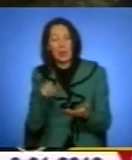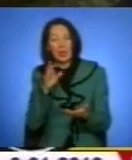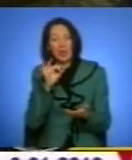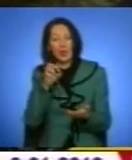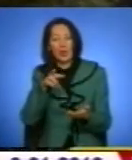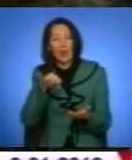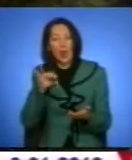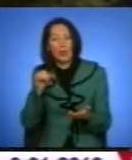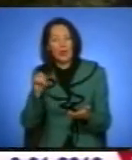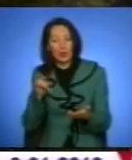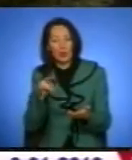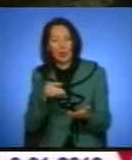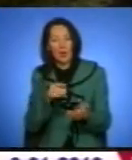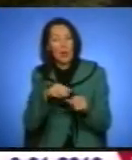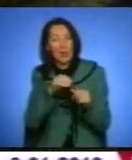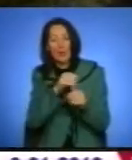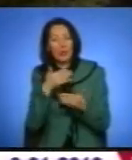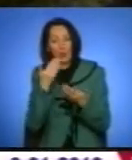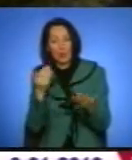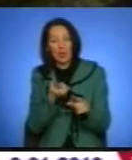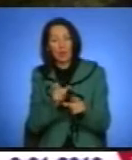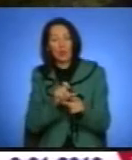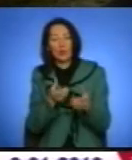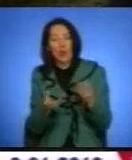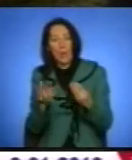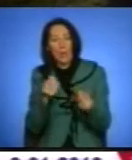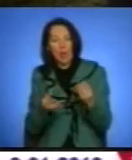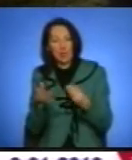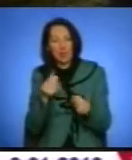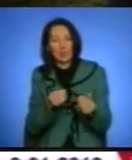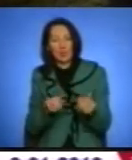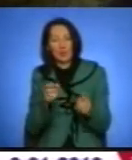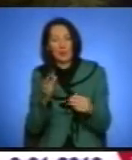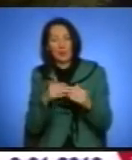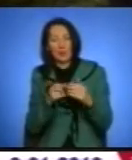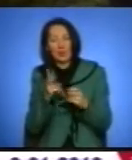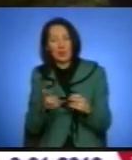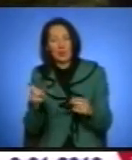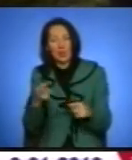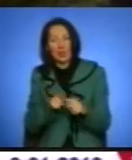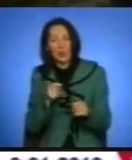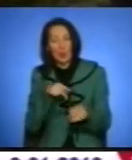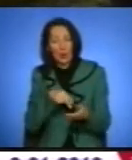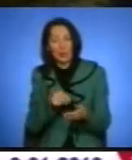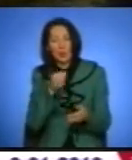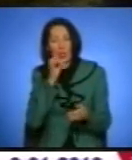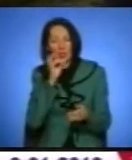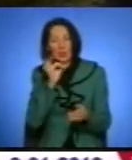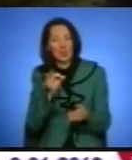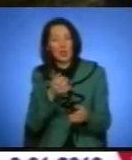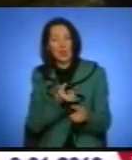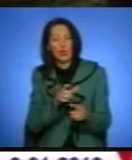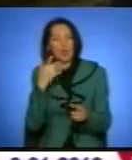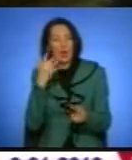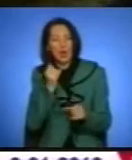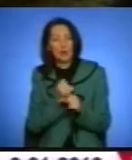ще щось, вона дуже пластична. І от спеціалісти, які приходили, зразу вони звернули на це увагу, що з нею дуже легко працювати. І ну, вона не